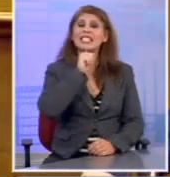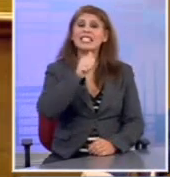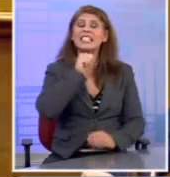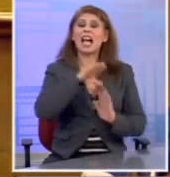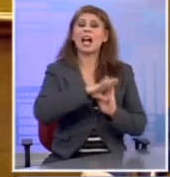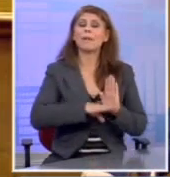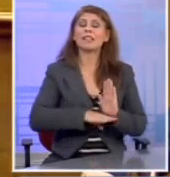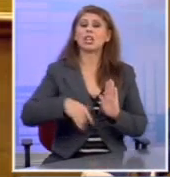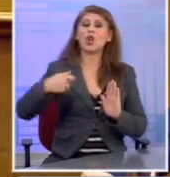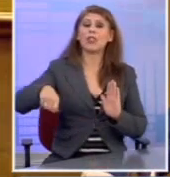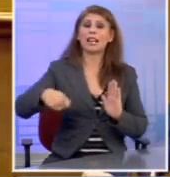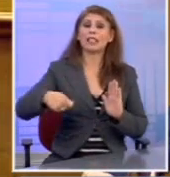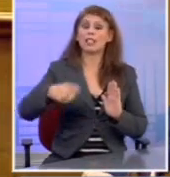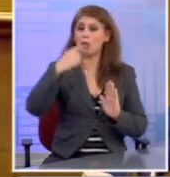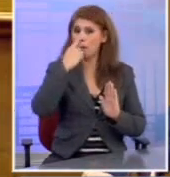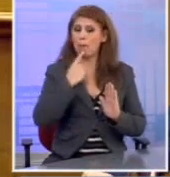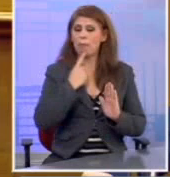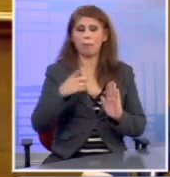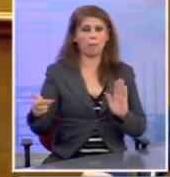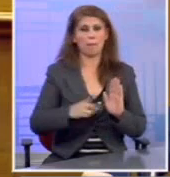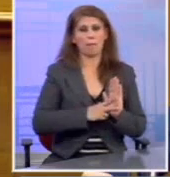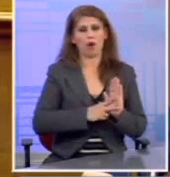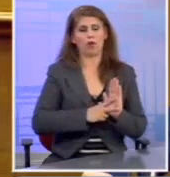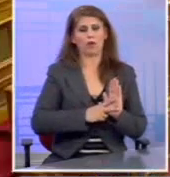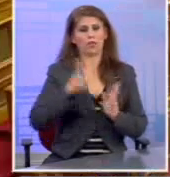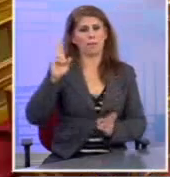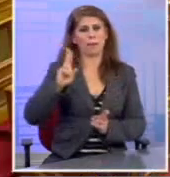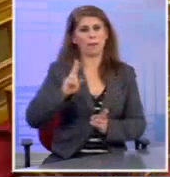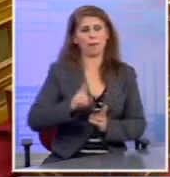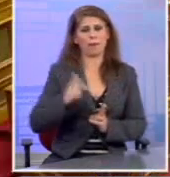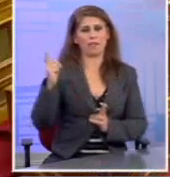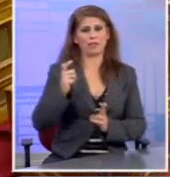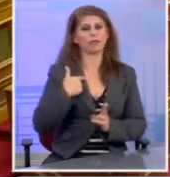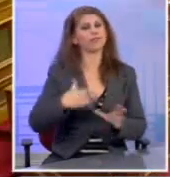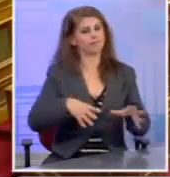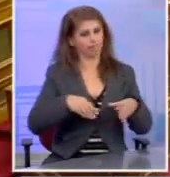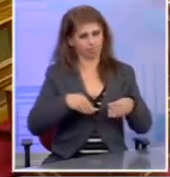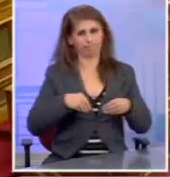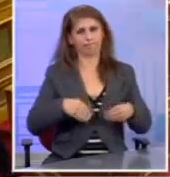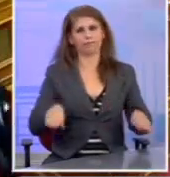το συνταγματικό δικαστήριο της χώρας δεν επέτρεψε μειώσεις συντάξεων και δεχθήκαν ισοδύναμα οι θεσμοί.